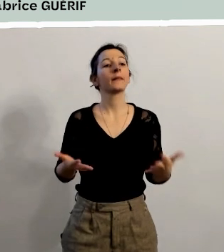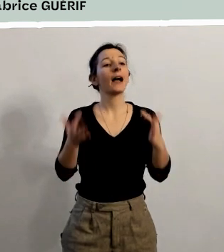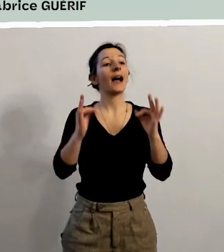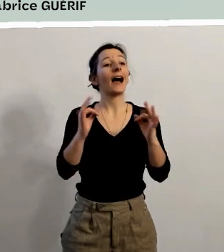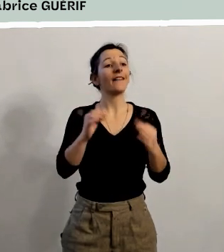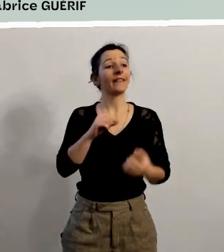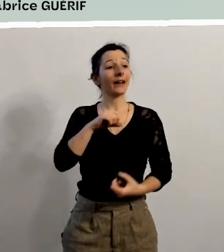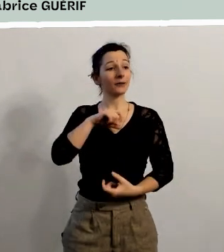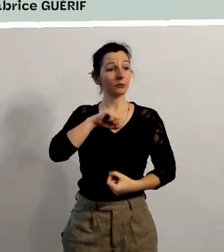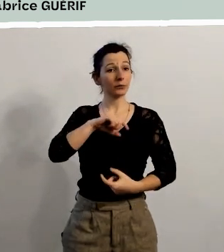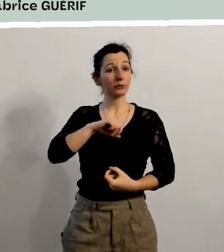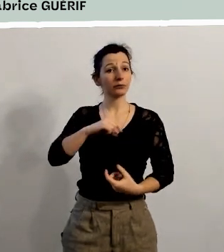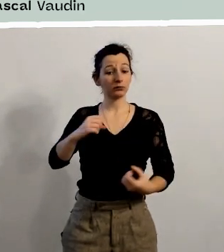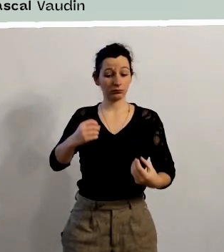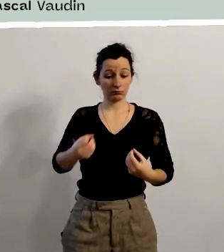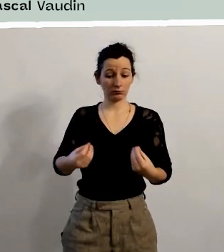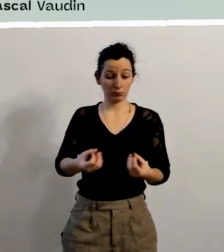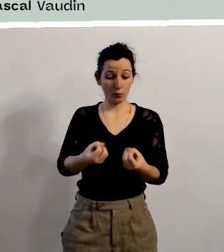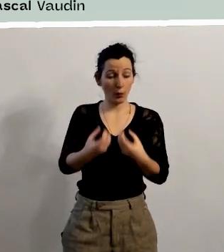perturbateurs endocriniens ?